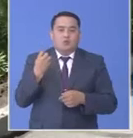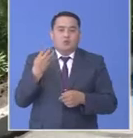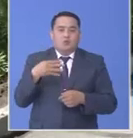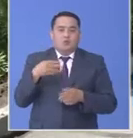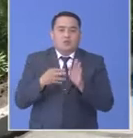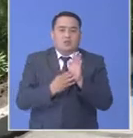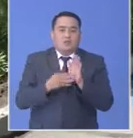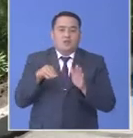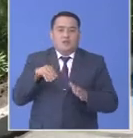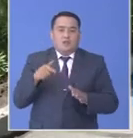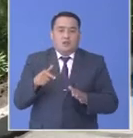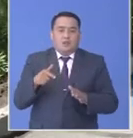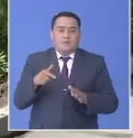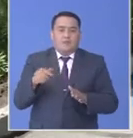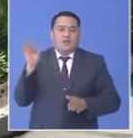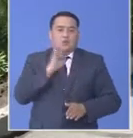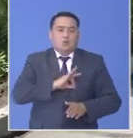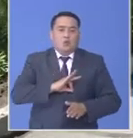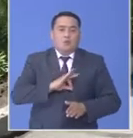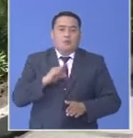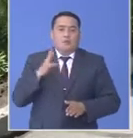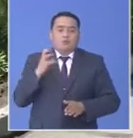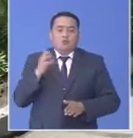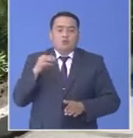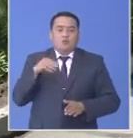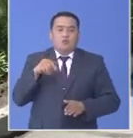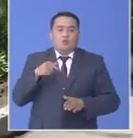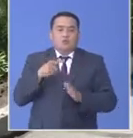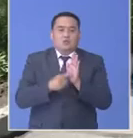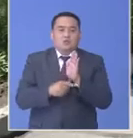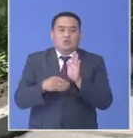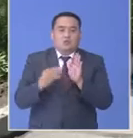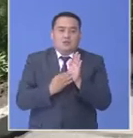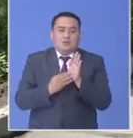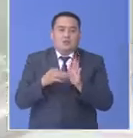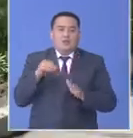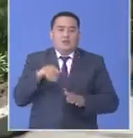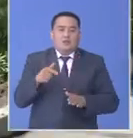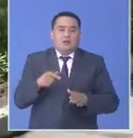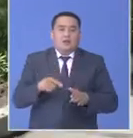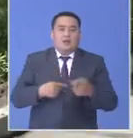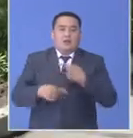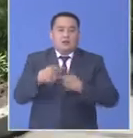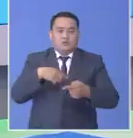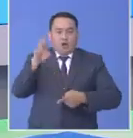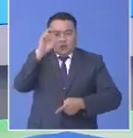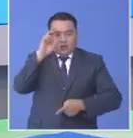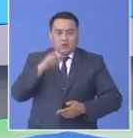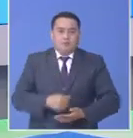тенге. Использовано 519 648 тенге. Суммы отправляются в казну государства.